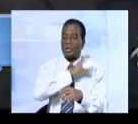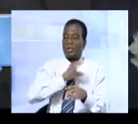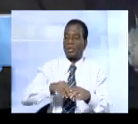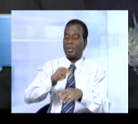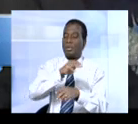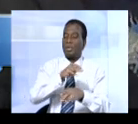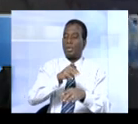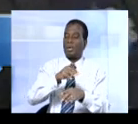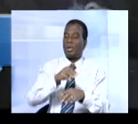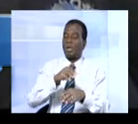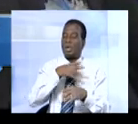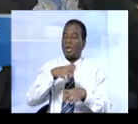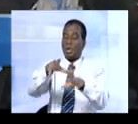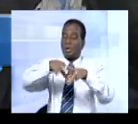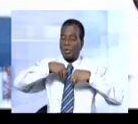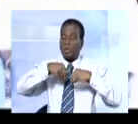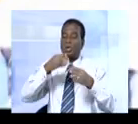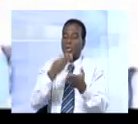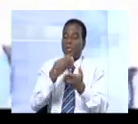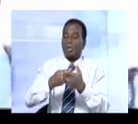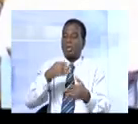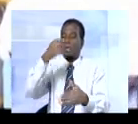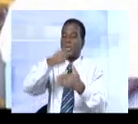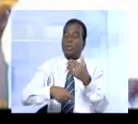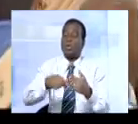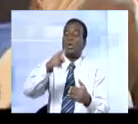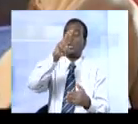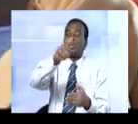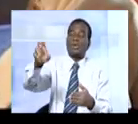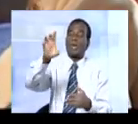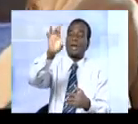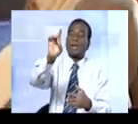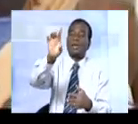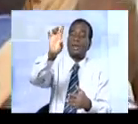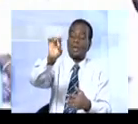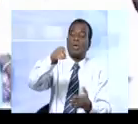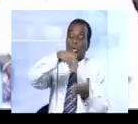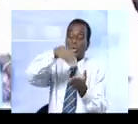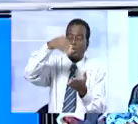municipal a adopté son budget qui s'élève à 288 millions de francs CFA.